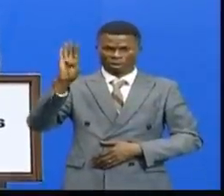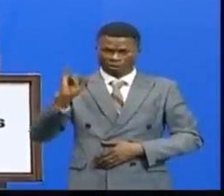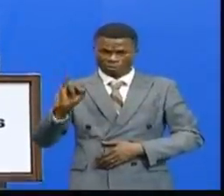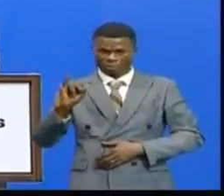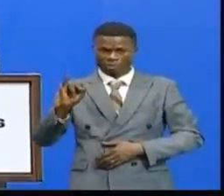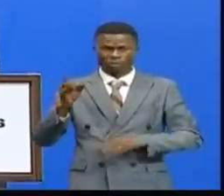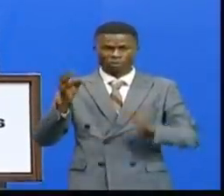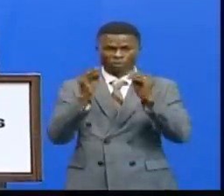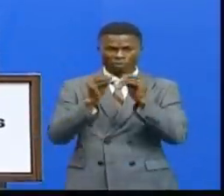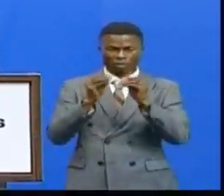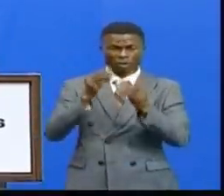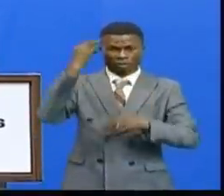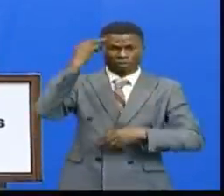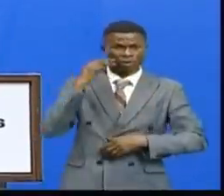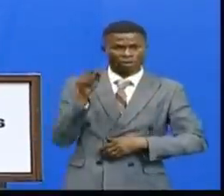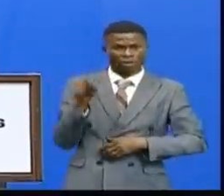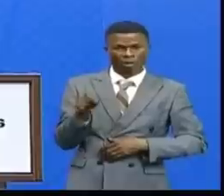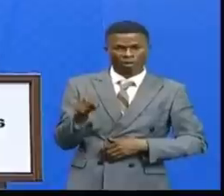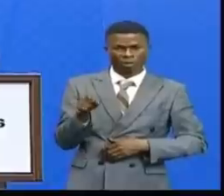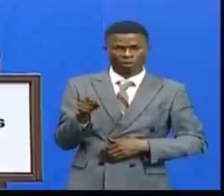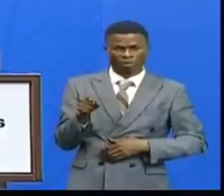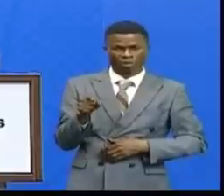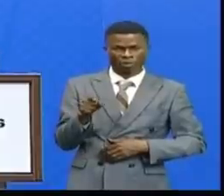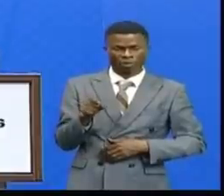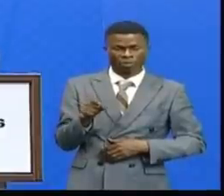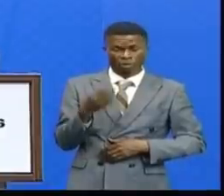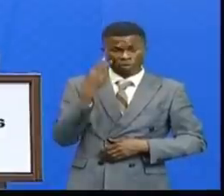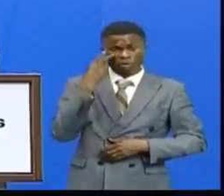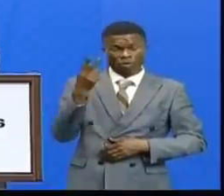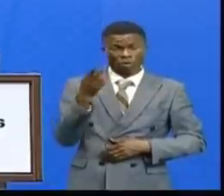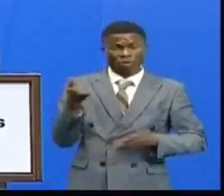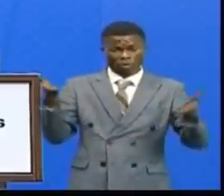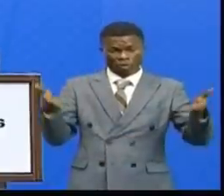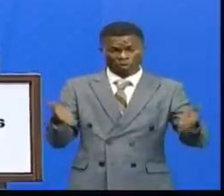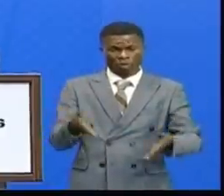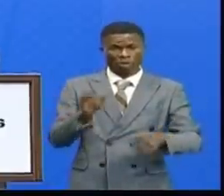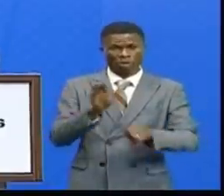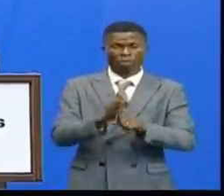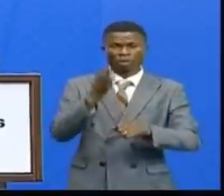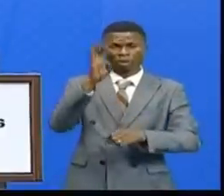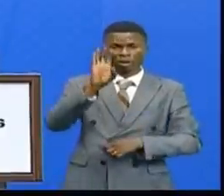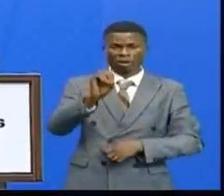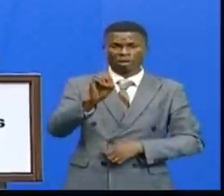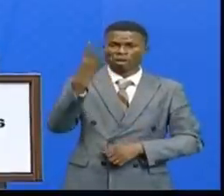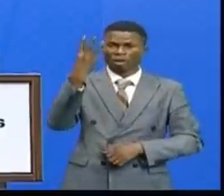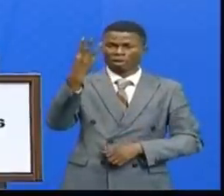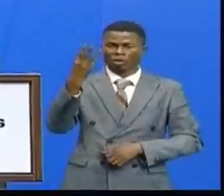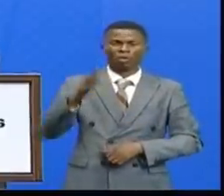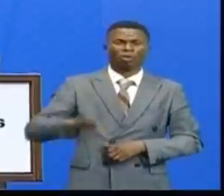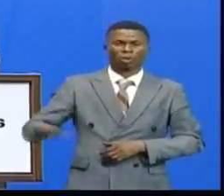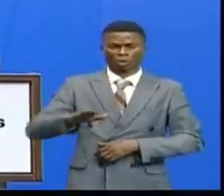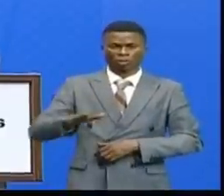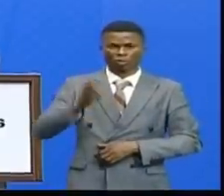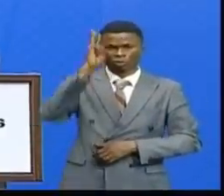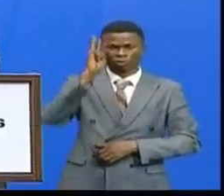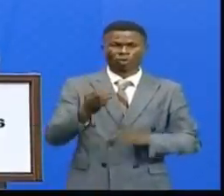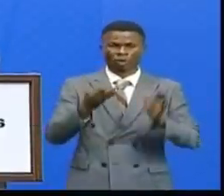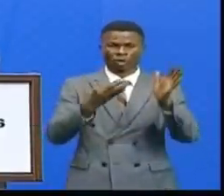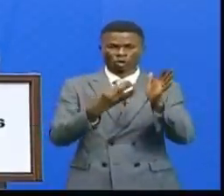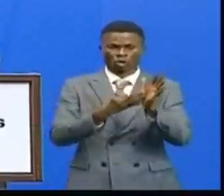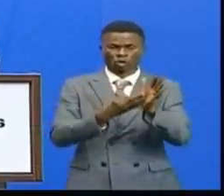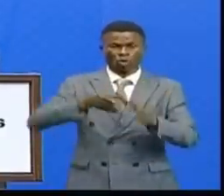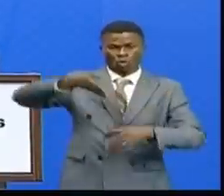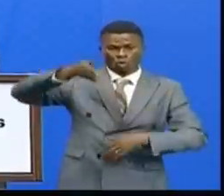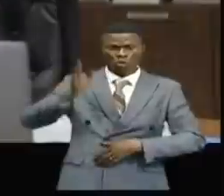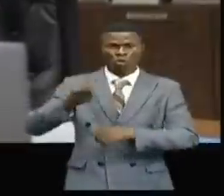Cette réunion ministérielle, qui a connu la participation de plus de 53 pays et de plus de 308 experts